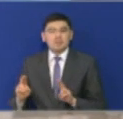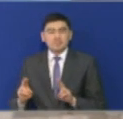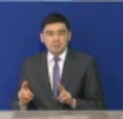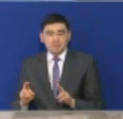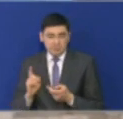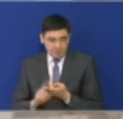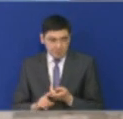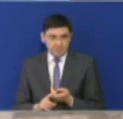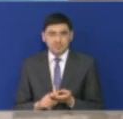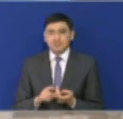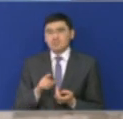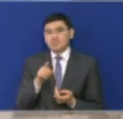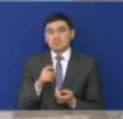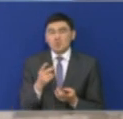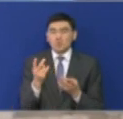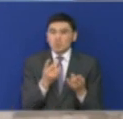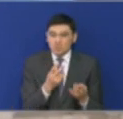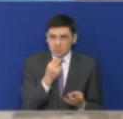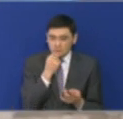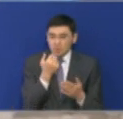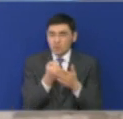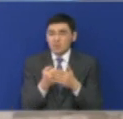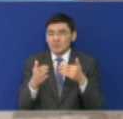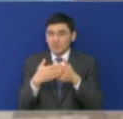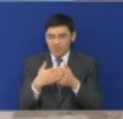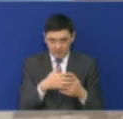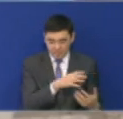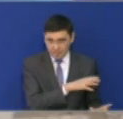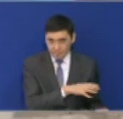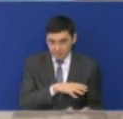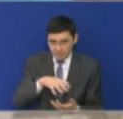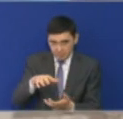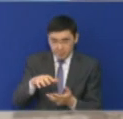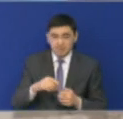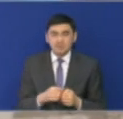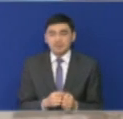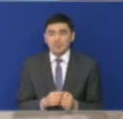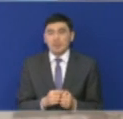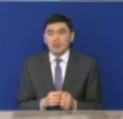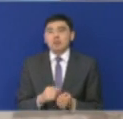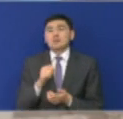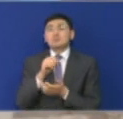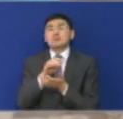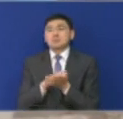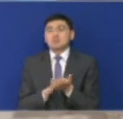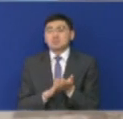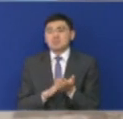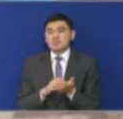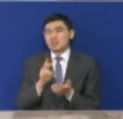тұрмыстық заттар есіктің алдына дейін әкелінеді, одан кейін пәтер иелеріне дейін жеткізілетін болады.